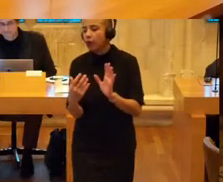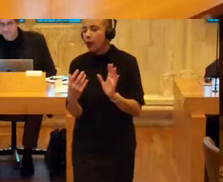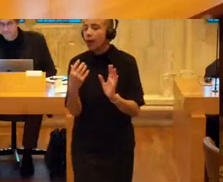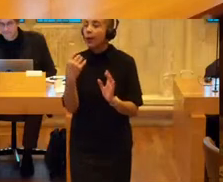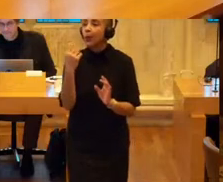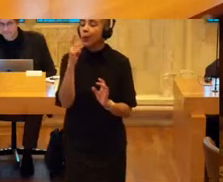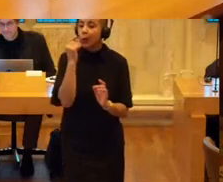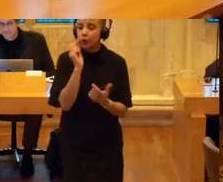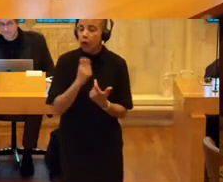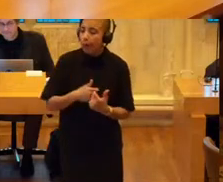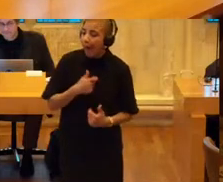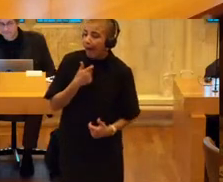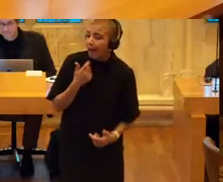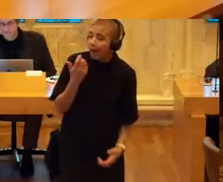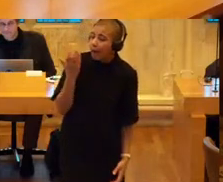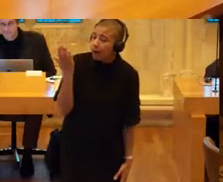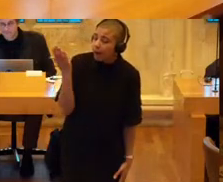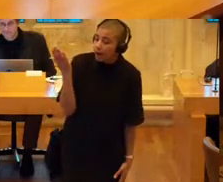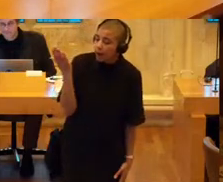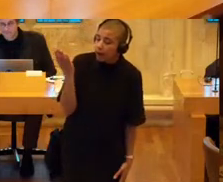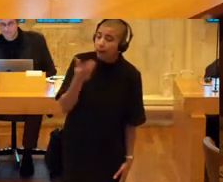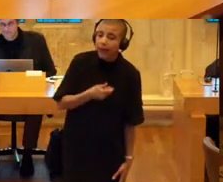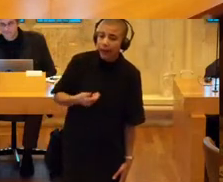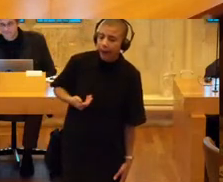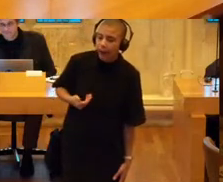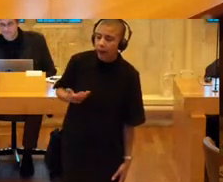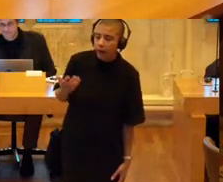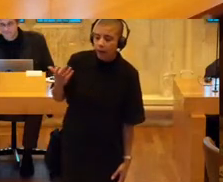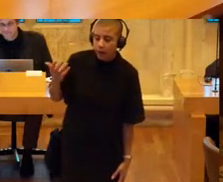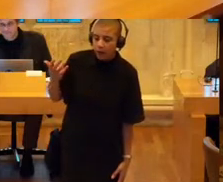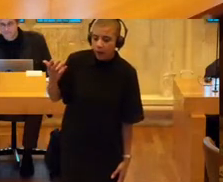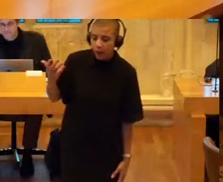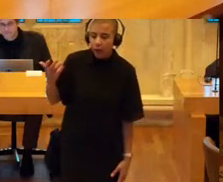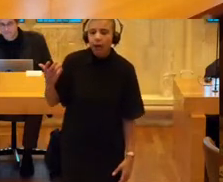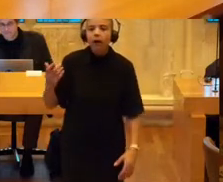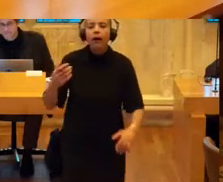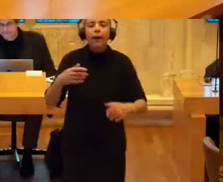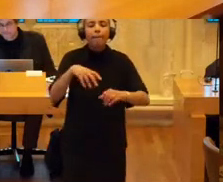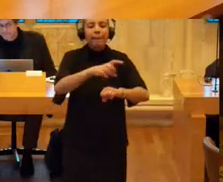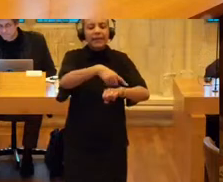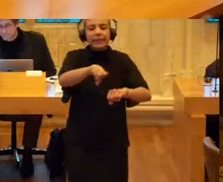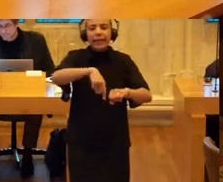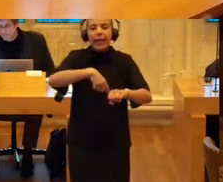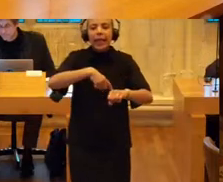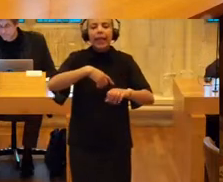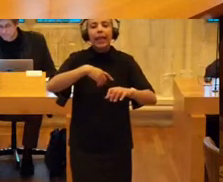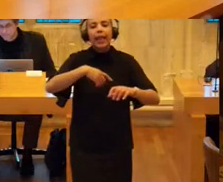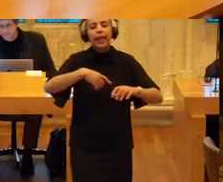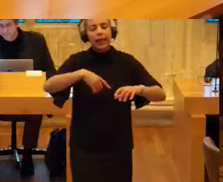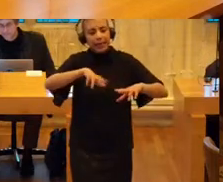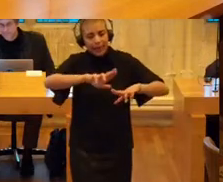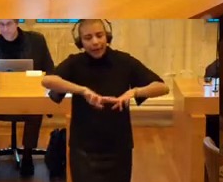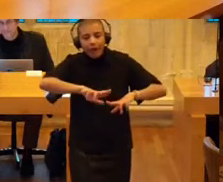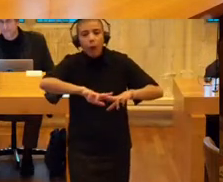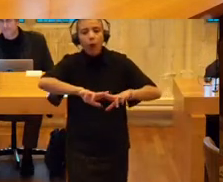d'interdiction temporaire, au moins d'urbanisation de la presqu'île. Nous